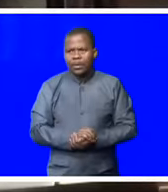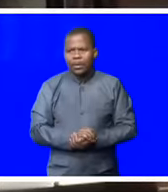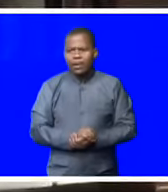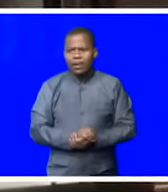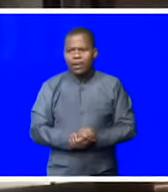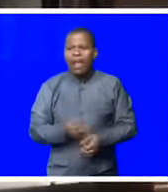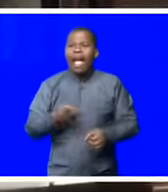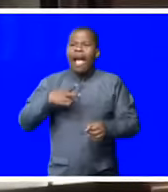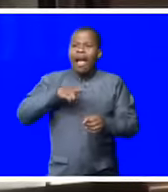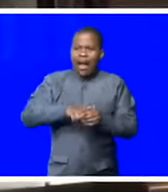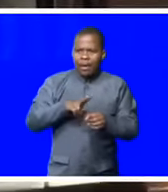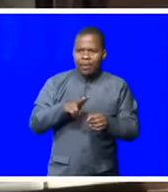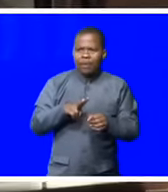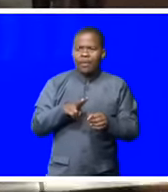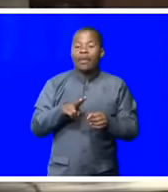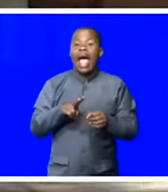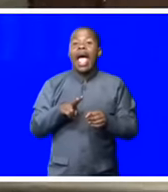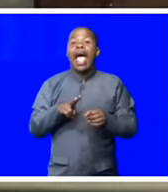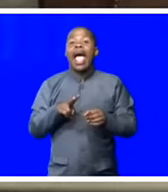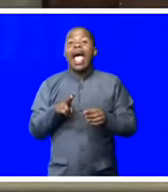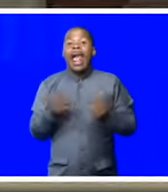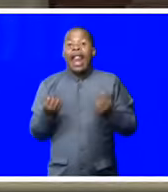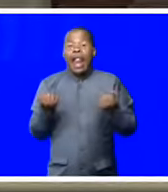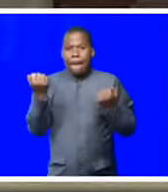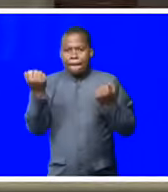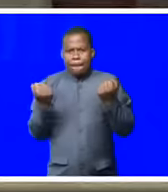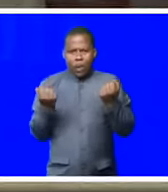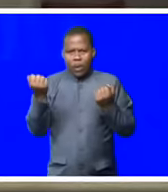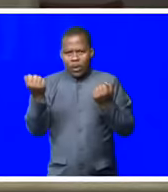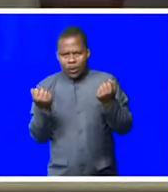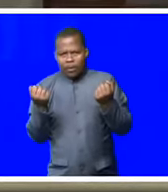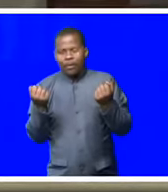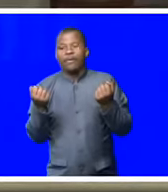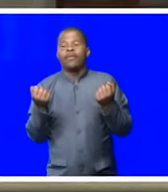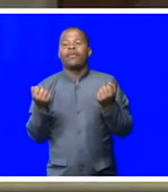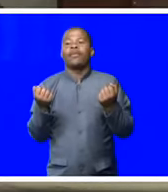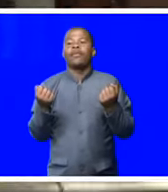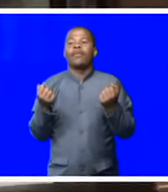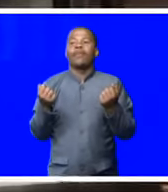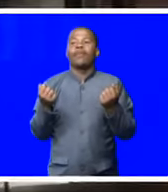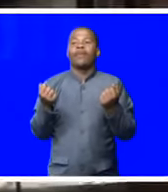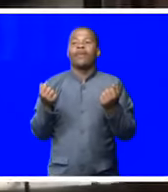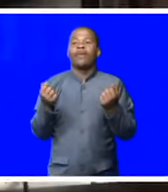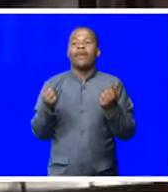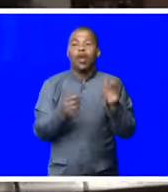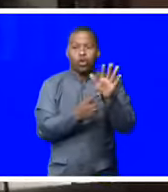Rally which is a motorsport event and also a biking